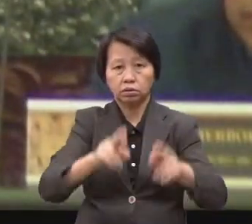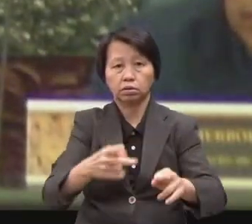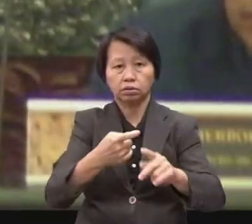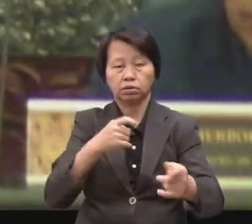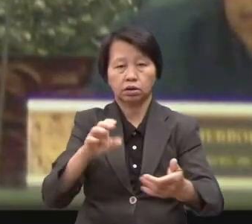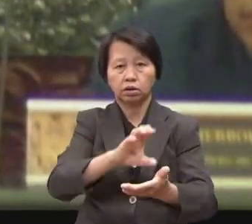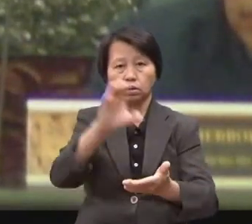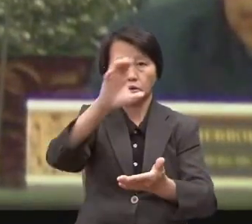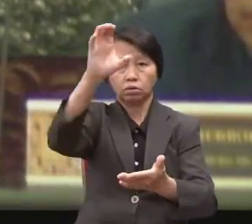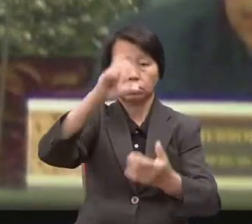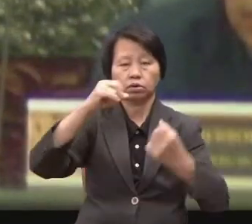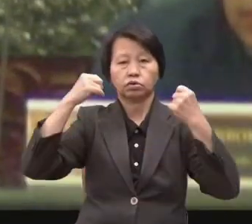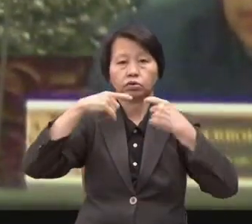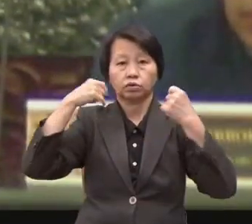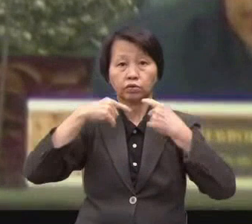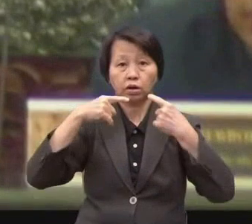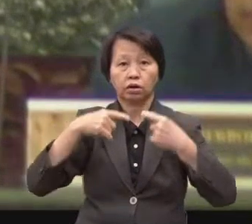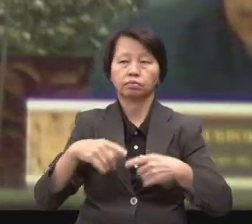pada kulit swasta